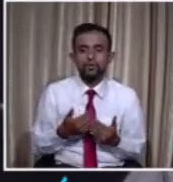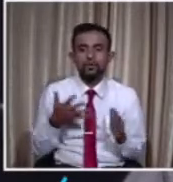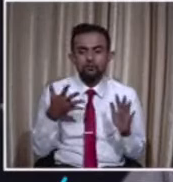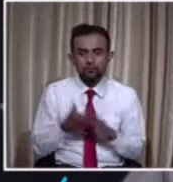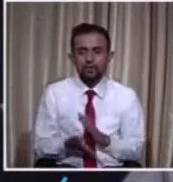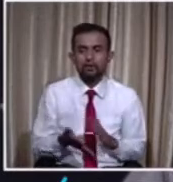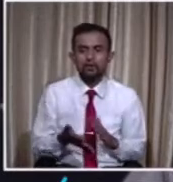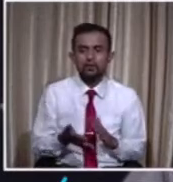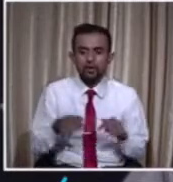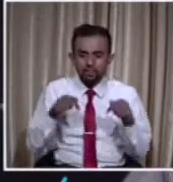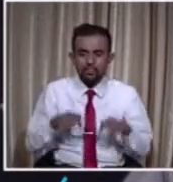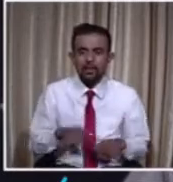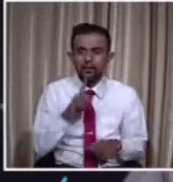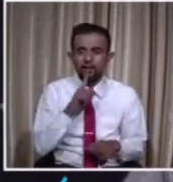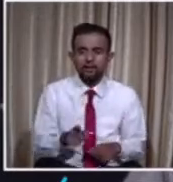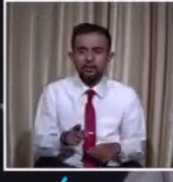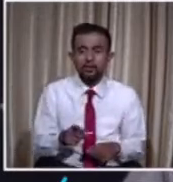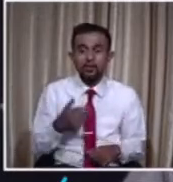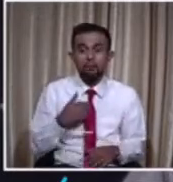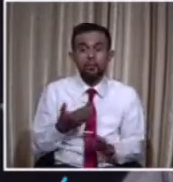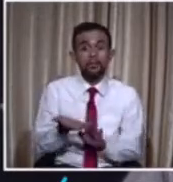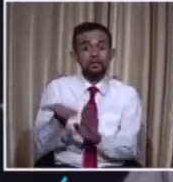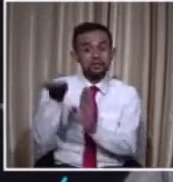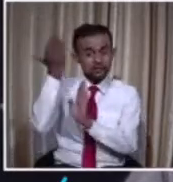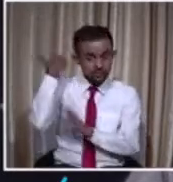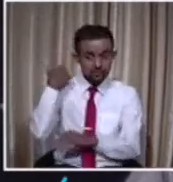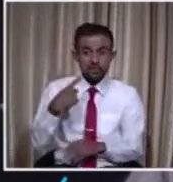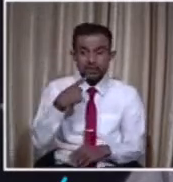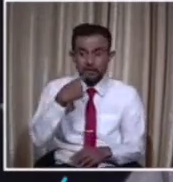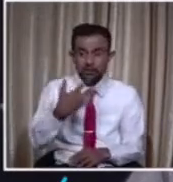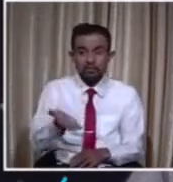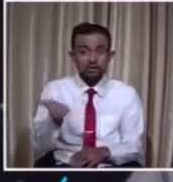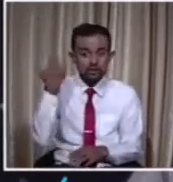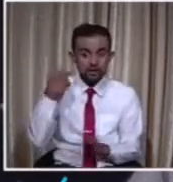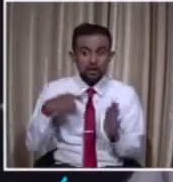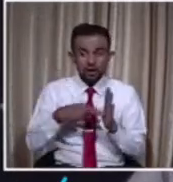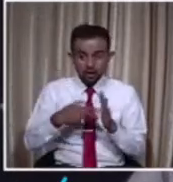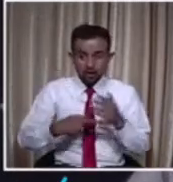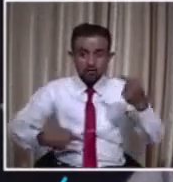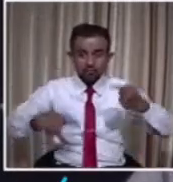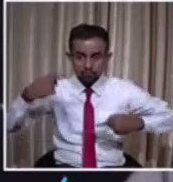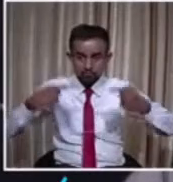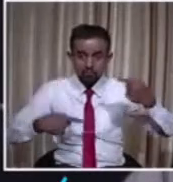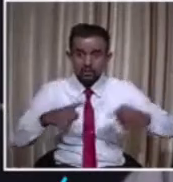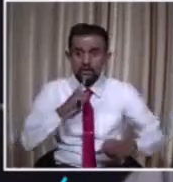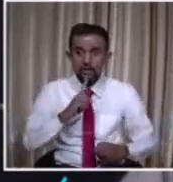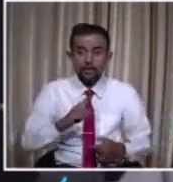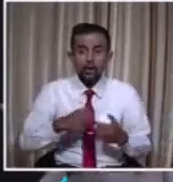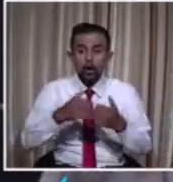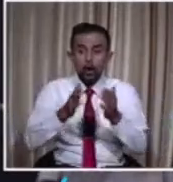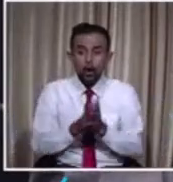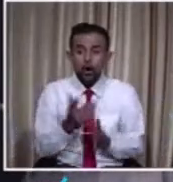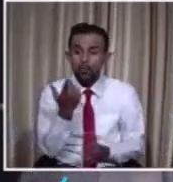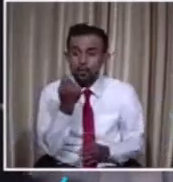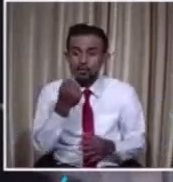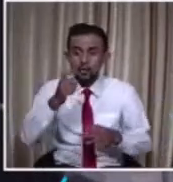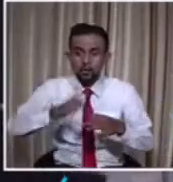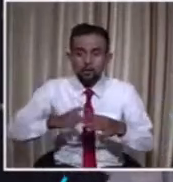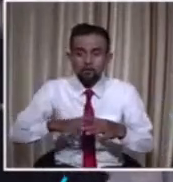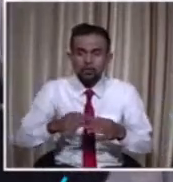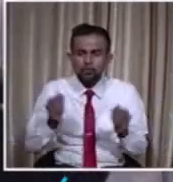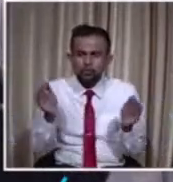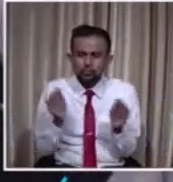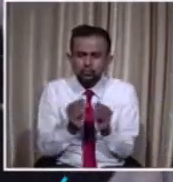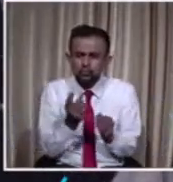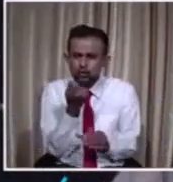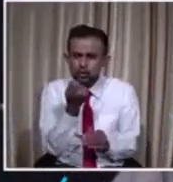වරදක්ලු. දැන් කියනවා. හැබැයි මං ඔයිට කලින් වගේ කිව්වා, ගිය අයවැය විවාදයේ කිව්වා සාර්ව ආර්ථික ප්‍රශ්න වලට ශුද්ධ ආර්ථික